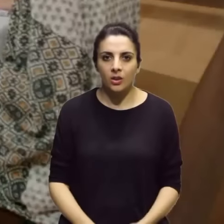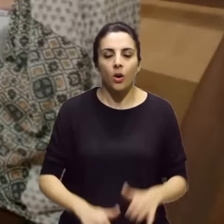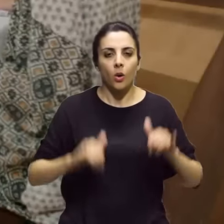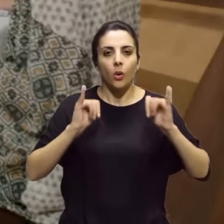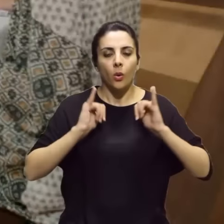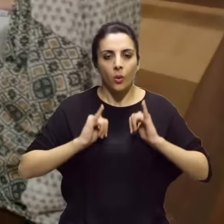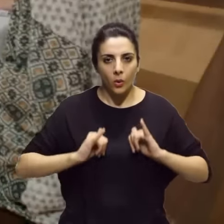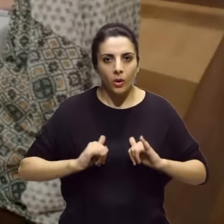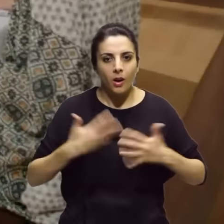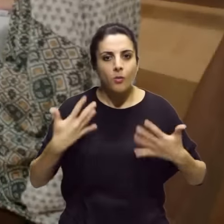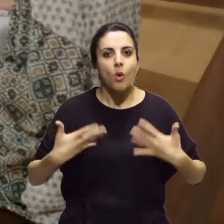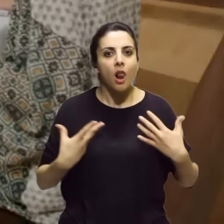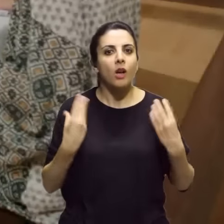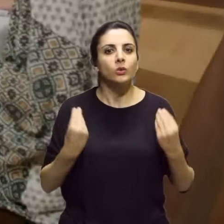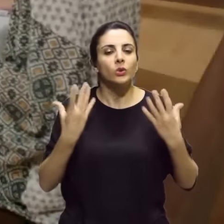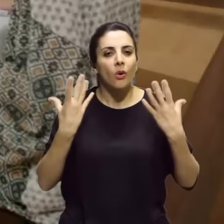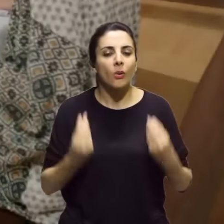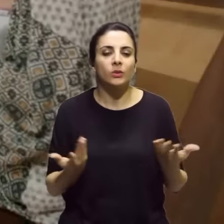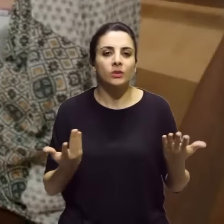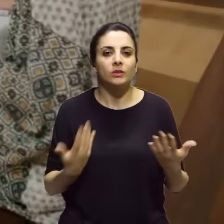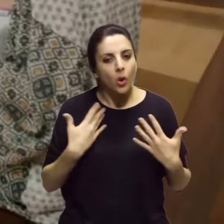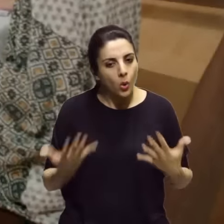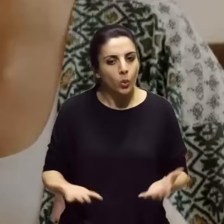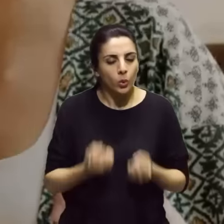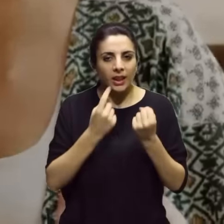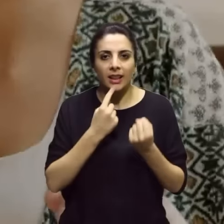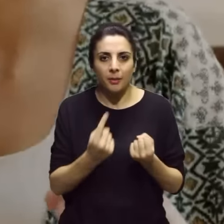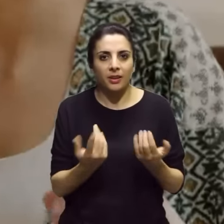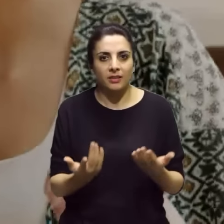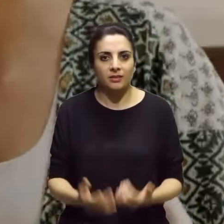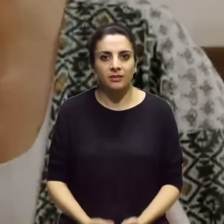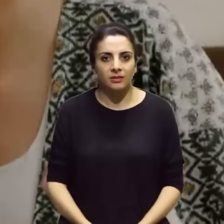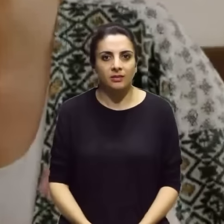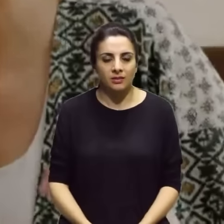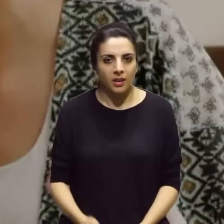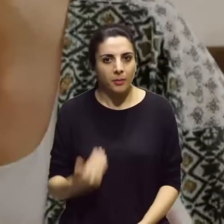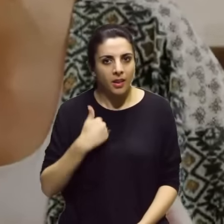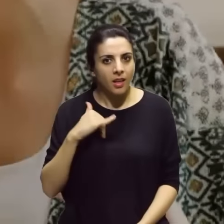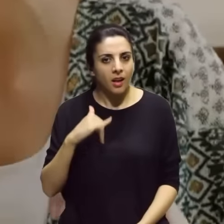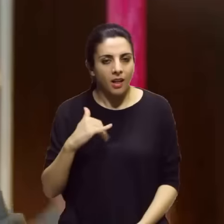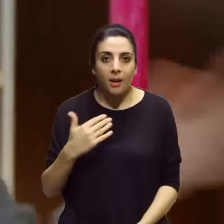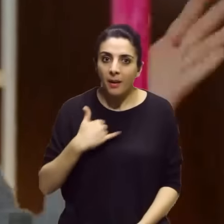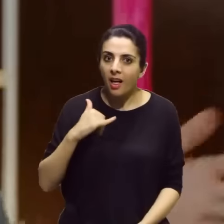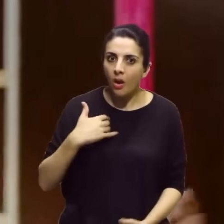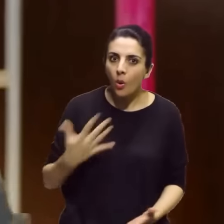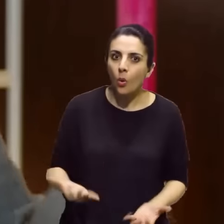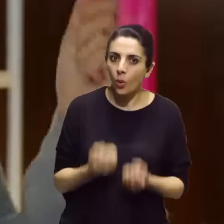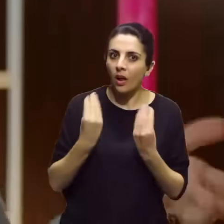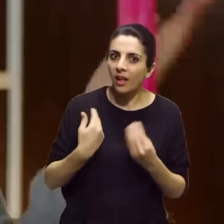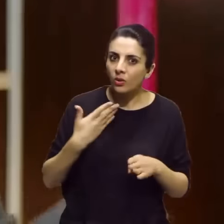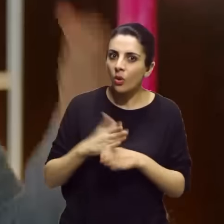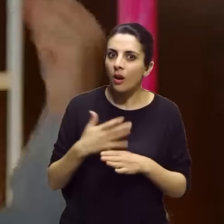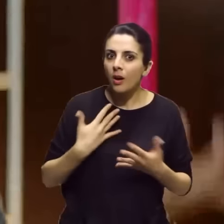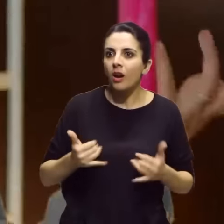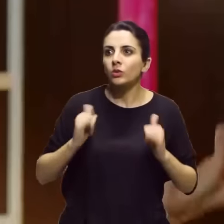Oh be, keyfim yerine geldi ya. Kurtulduk. Benim de. Benim de kurtulduk, vallahi